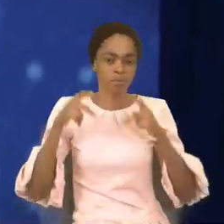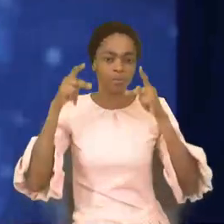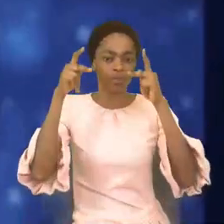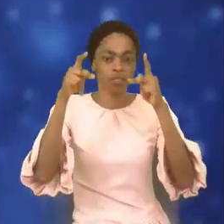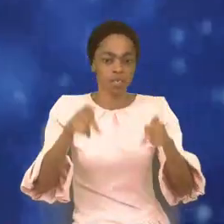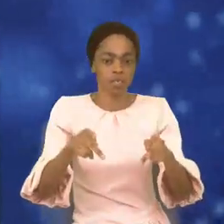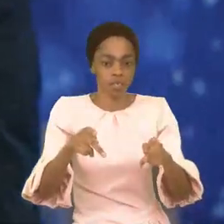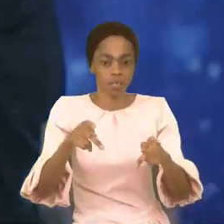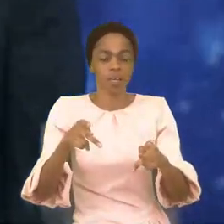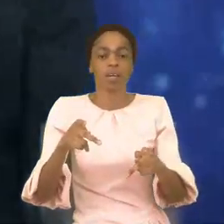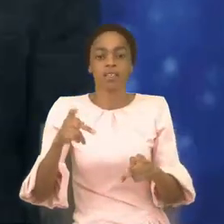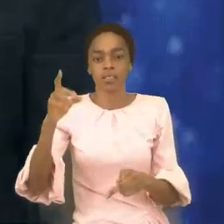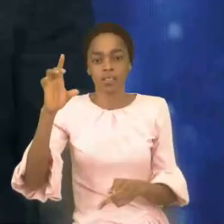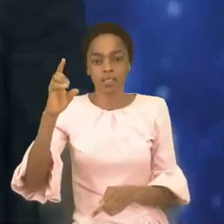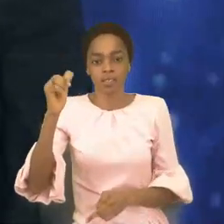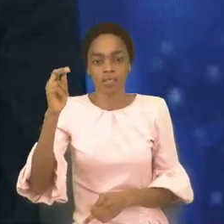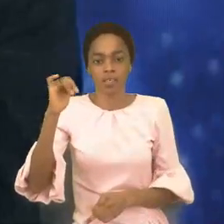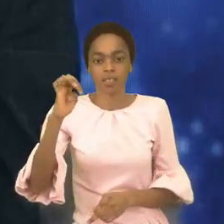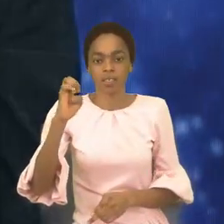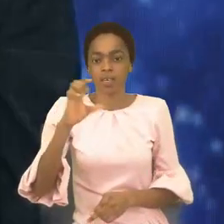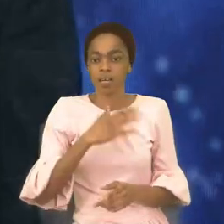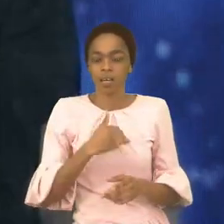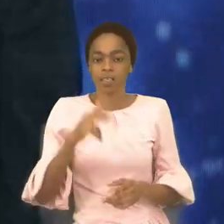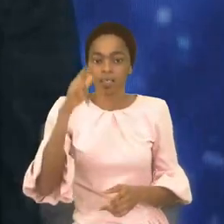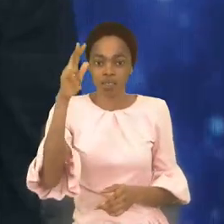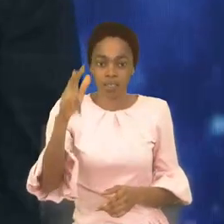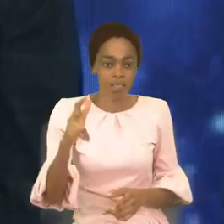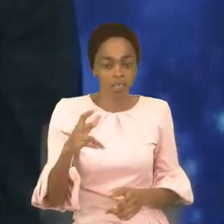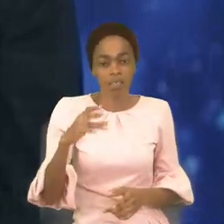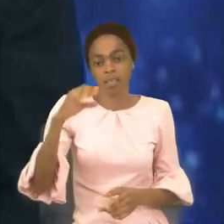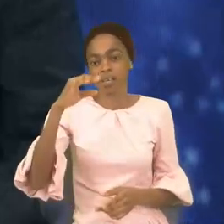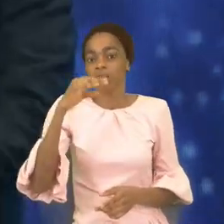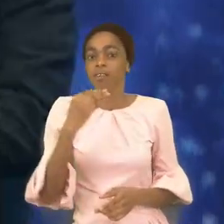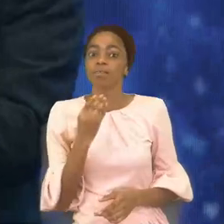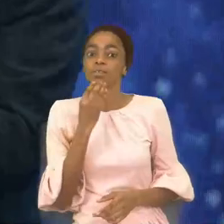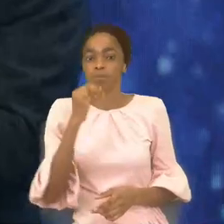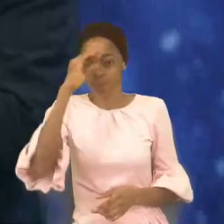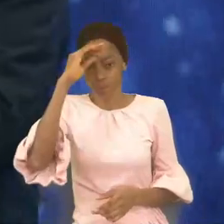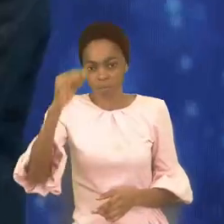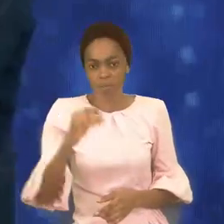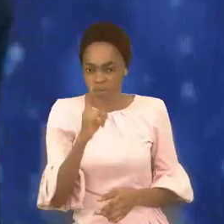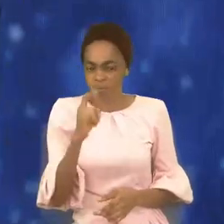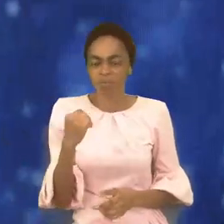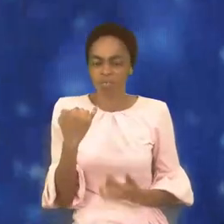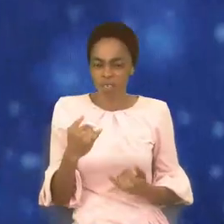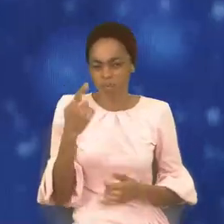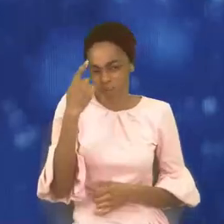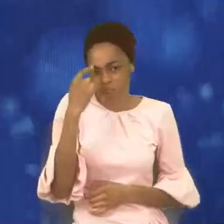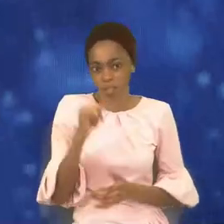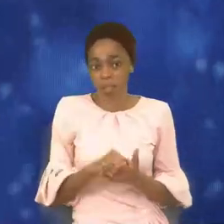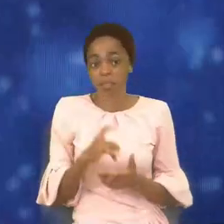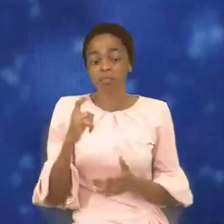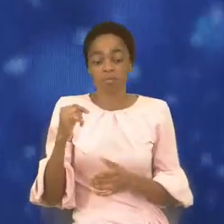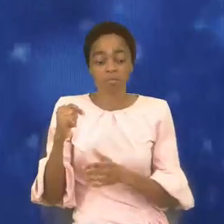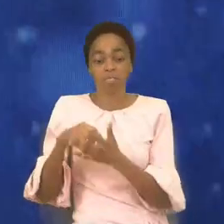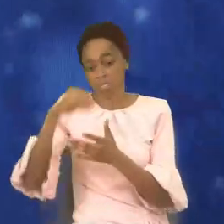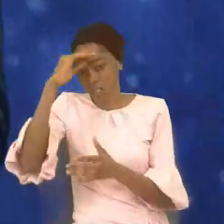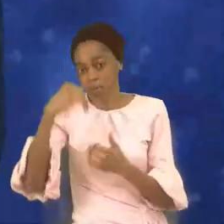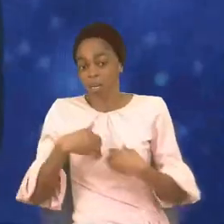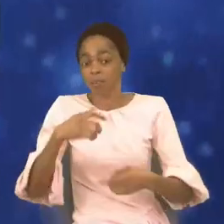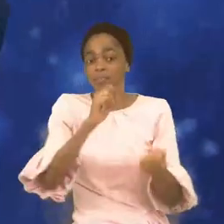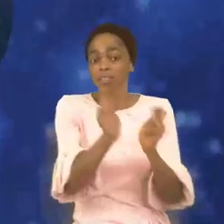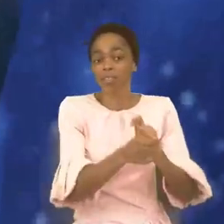a promis Meshach, Shadrach, Abednego dans les provinces de Babylone. Vous allez penser qu'il était converti. Non, il